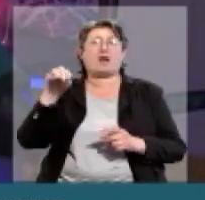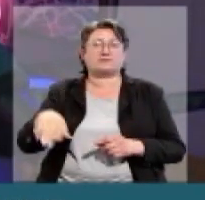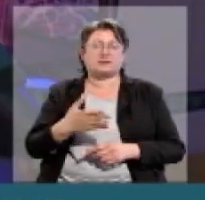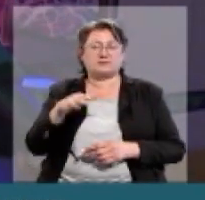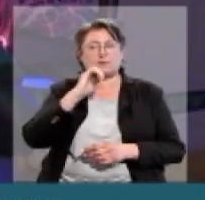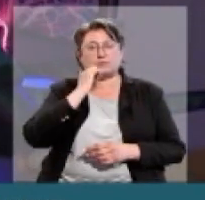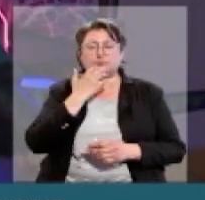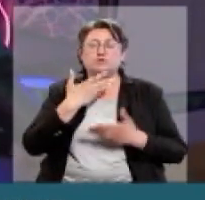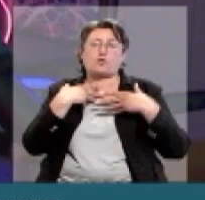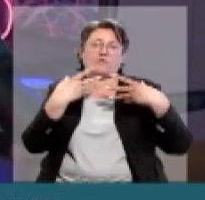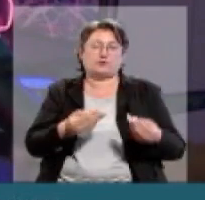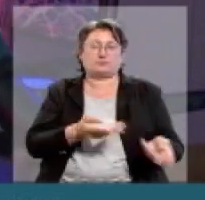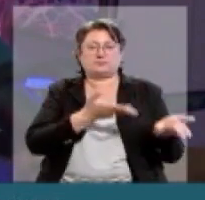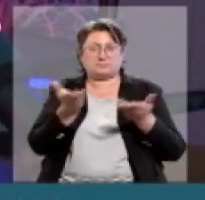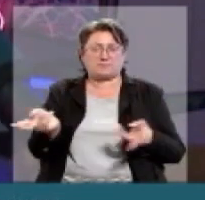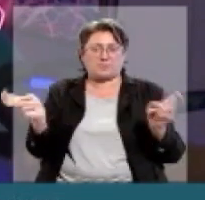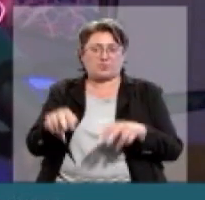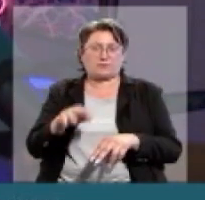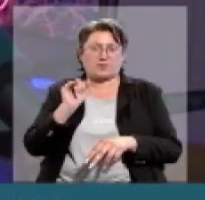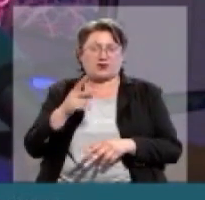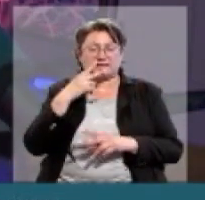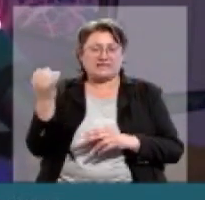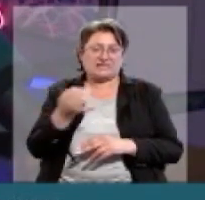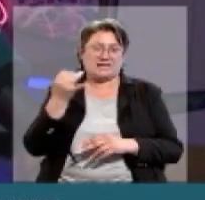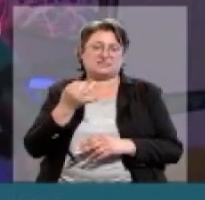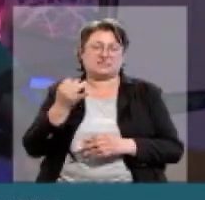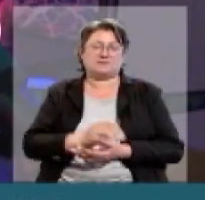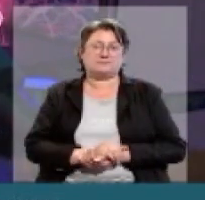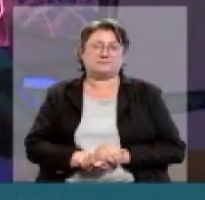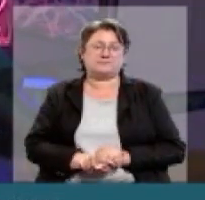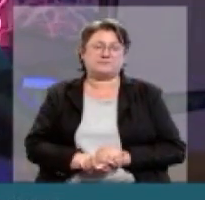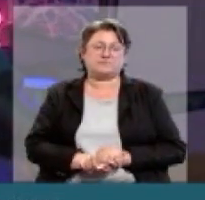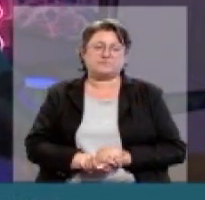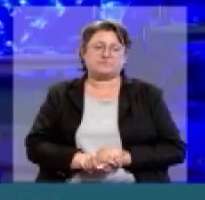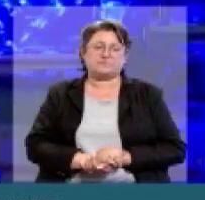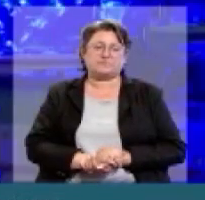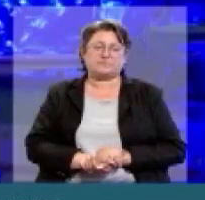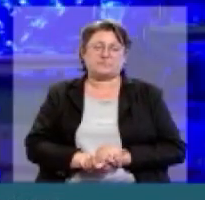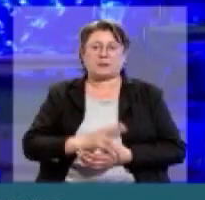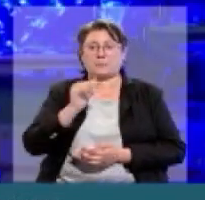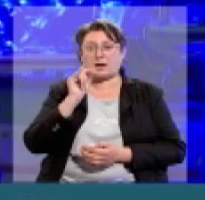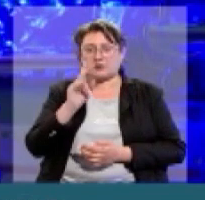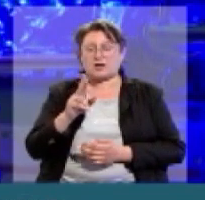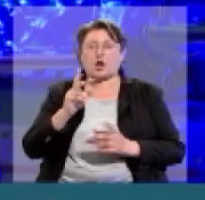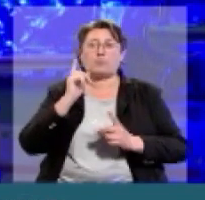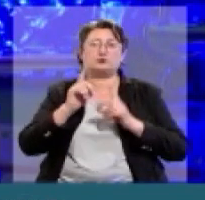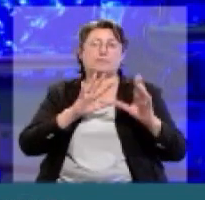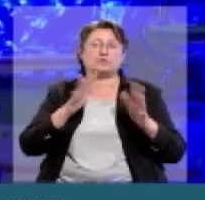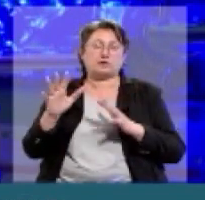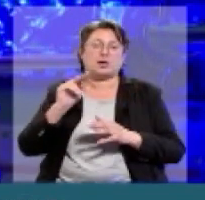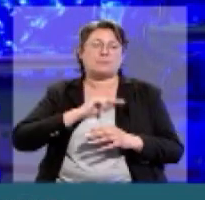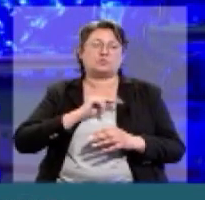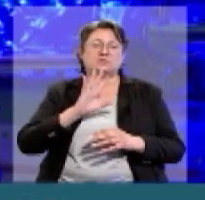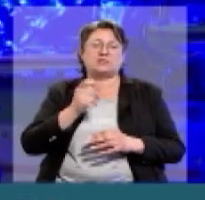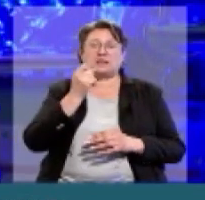бабушкам и дедушкам советую посетить космический парк. Это познавательно и интересно. Парк космических приключений